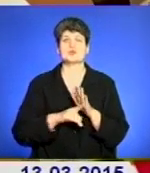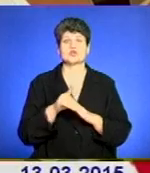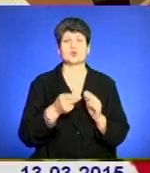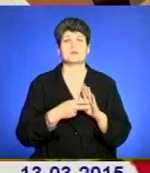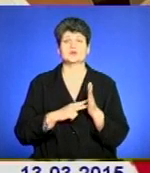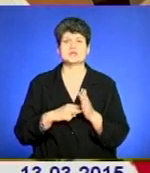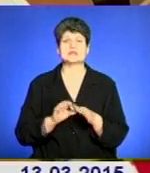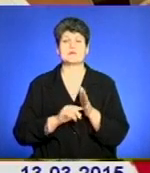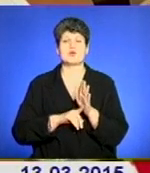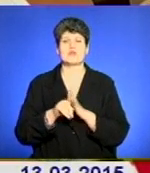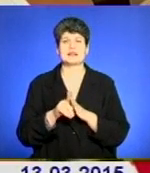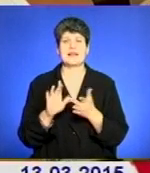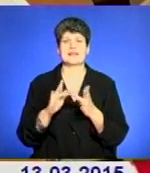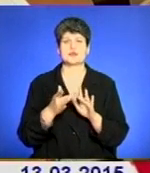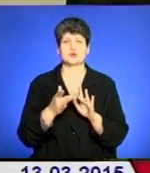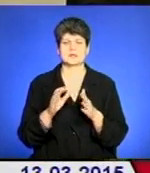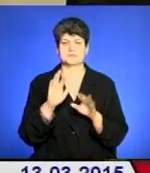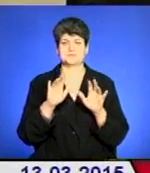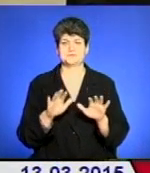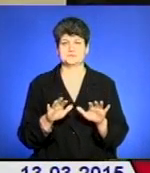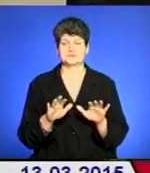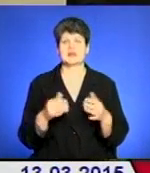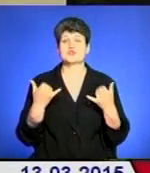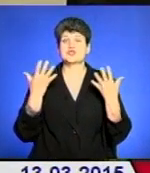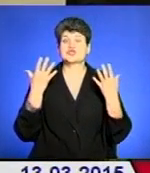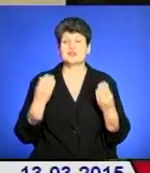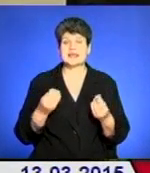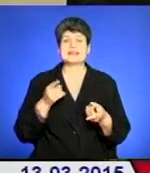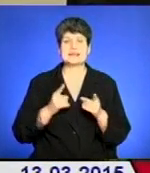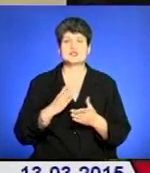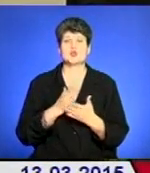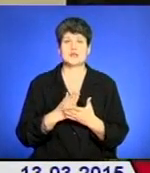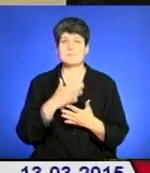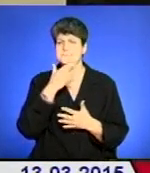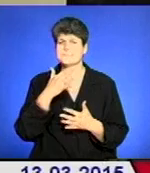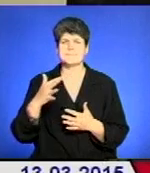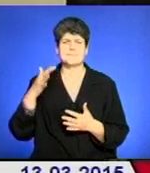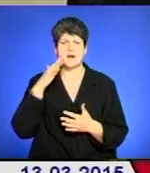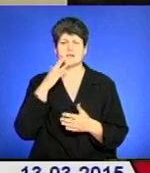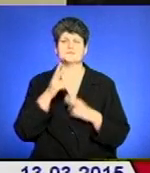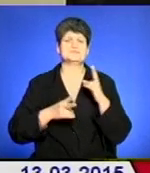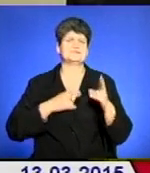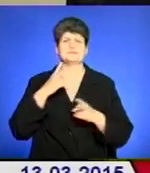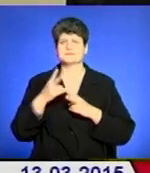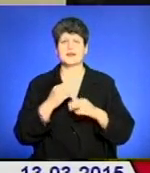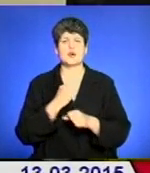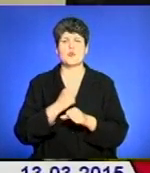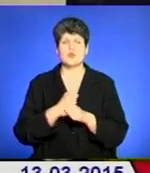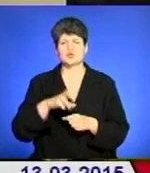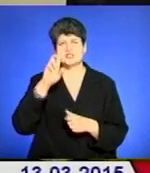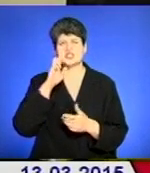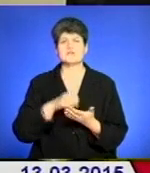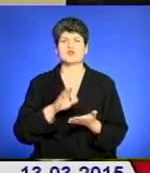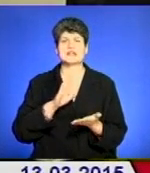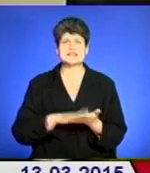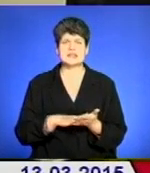планують запровадити електронні сервіси. На сьогоднішній день дійсно є дуже багато нарікань на роботу державної